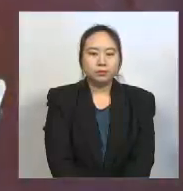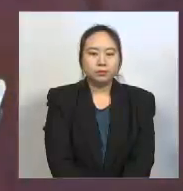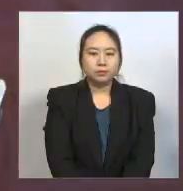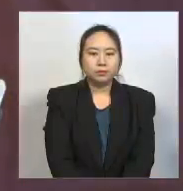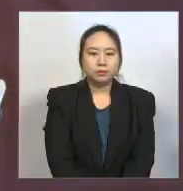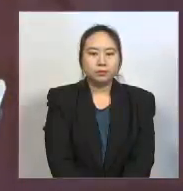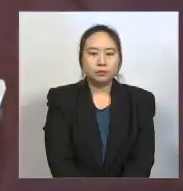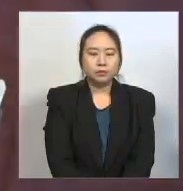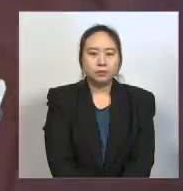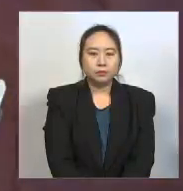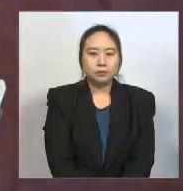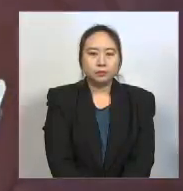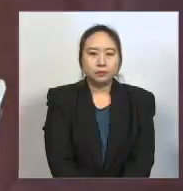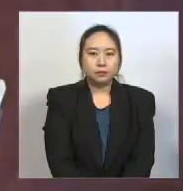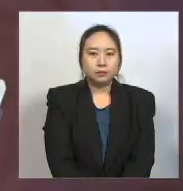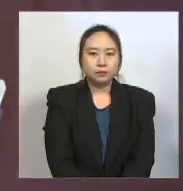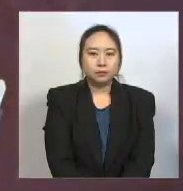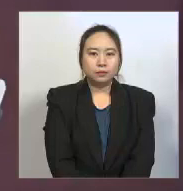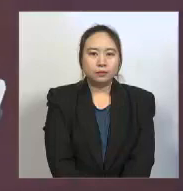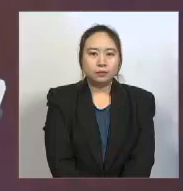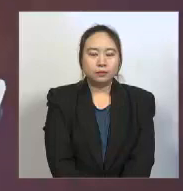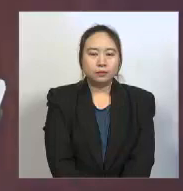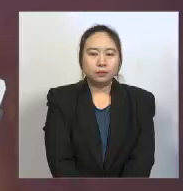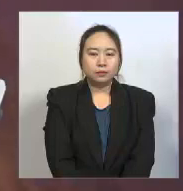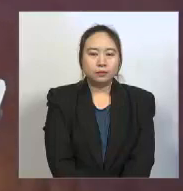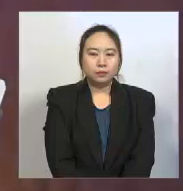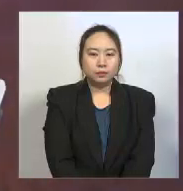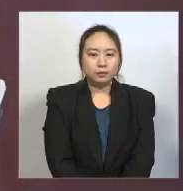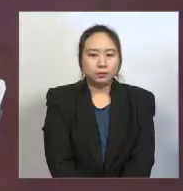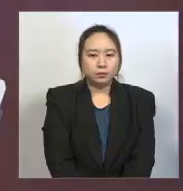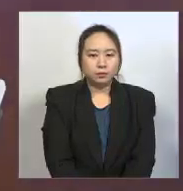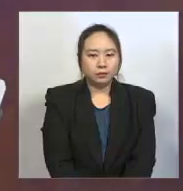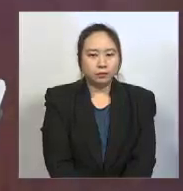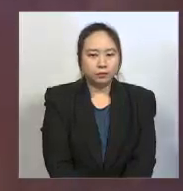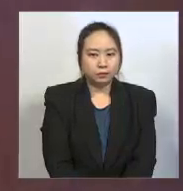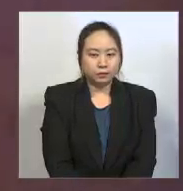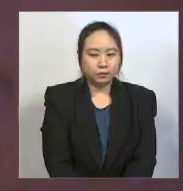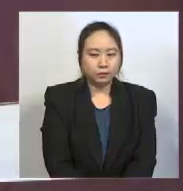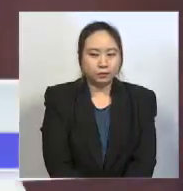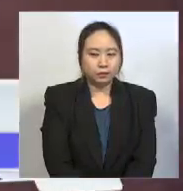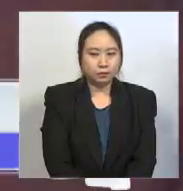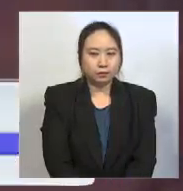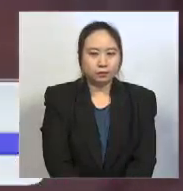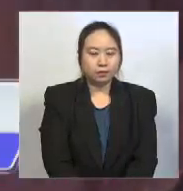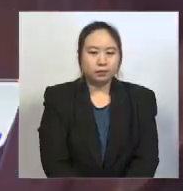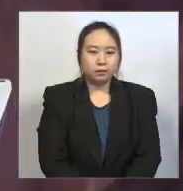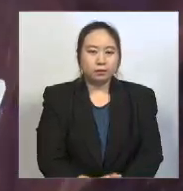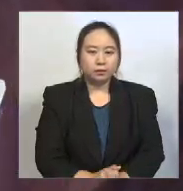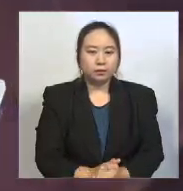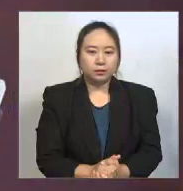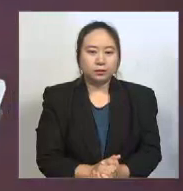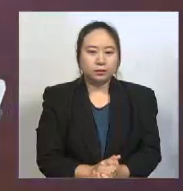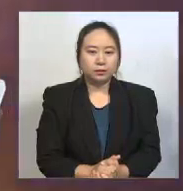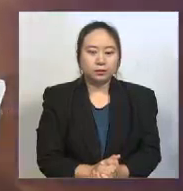คืออย่างไรมาพิสูจ น์ได้ตนลูกเห็นหน้าที่บ้านจะได้ใส่หนีผลกะมันก็ม